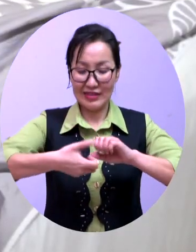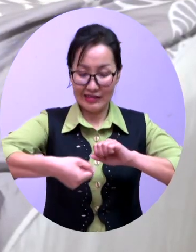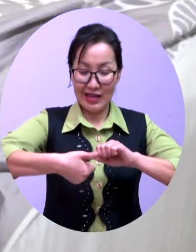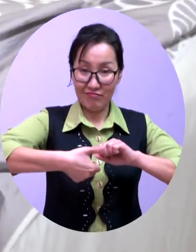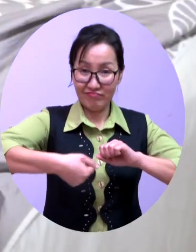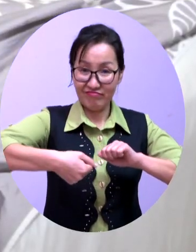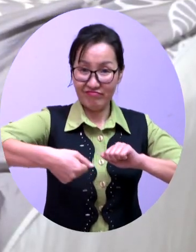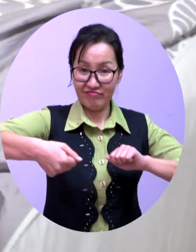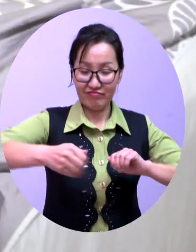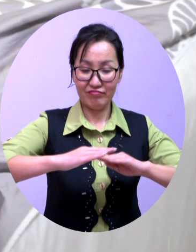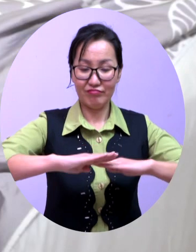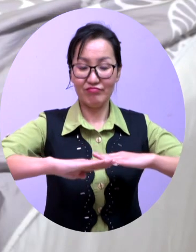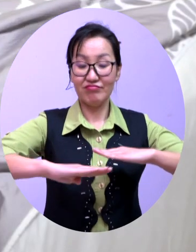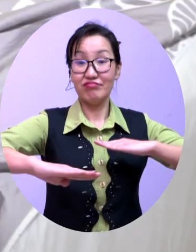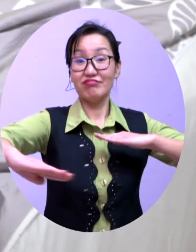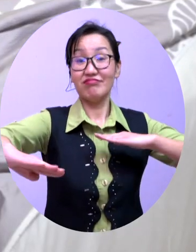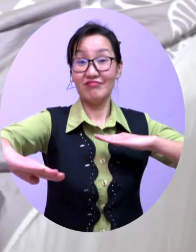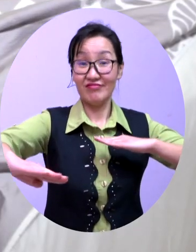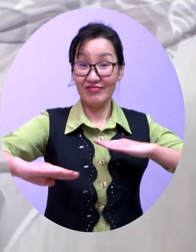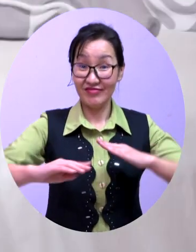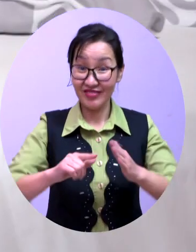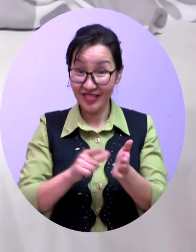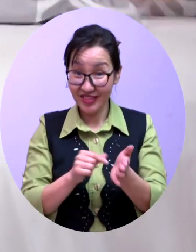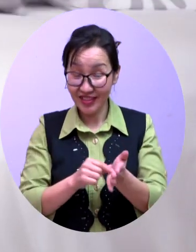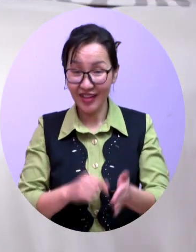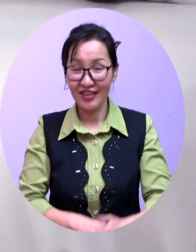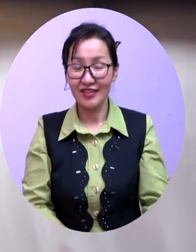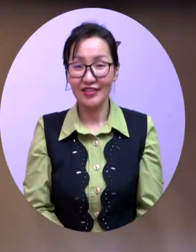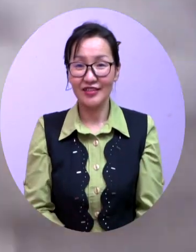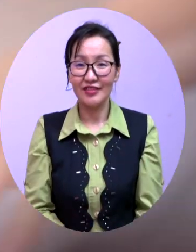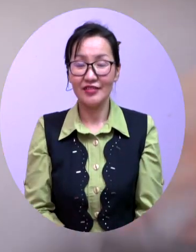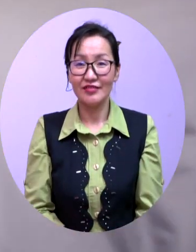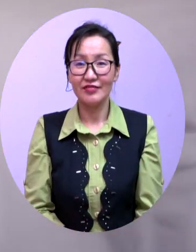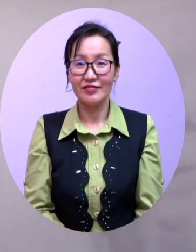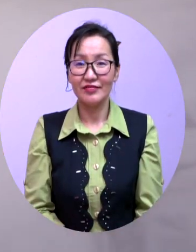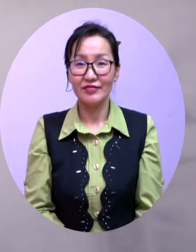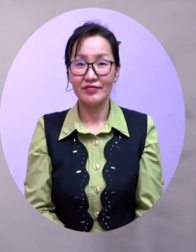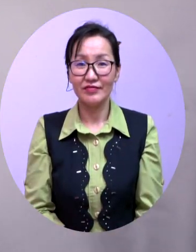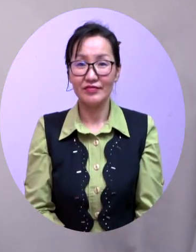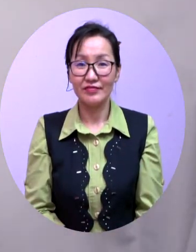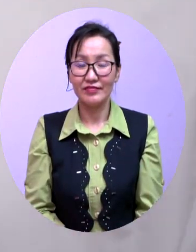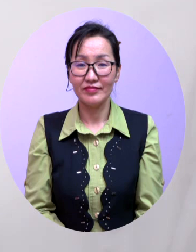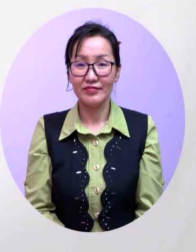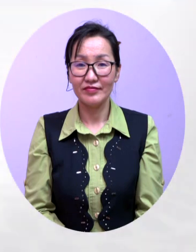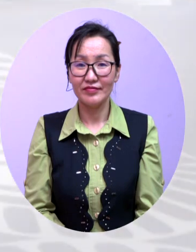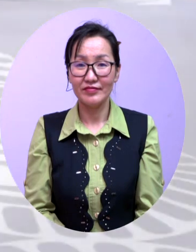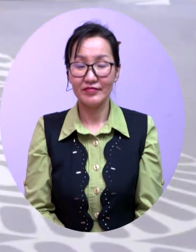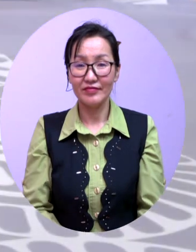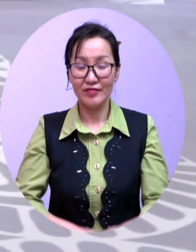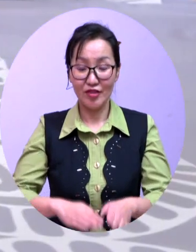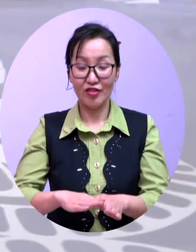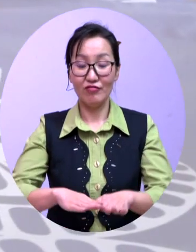тэнийлэхэд орны давгаан бид хийчихсэн байдсан байна. Ингээд нягтлж